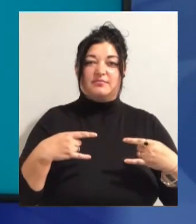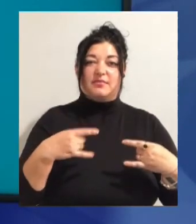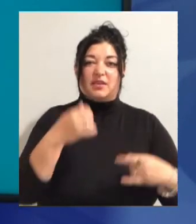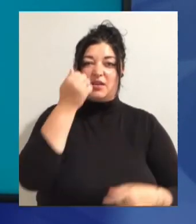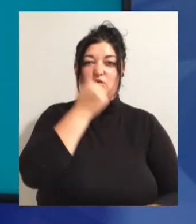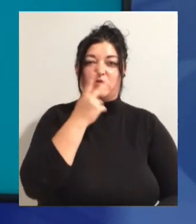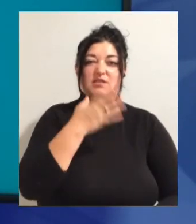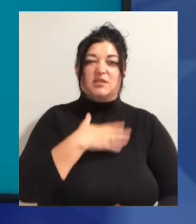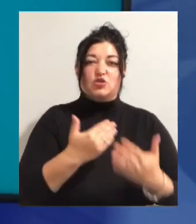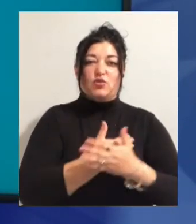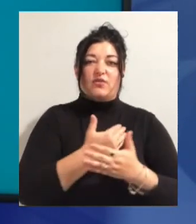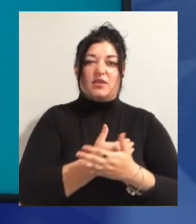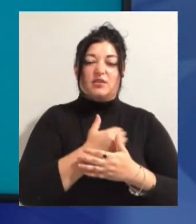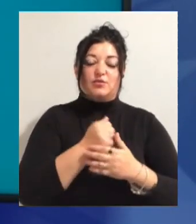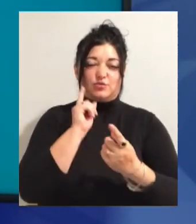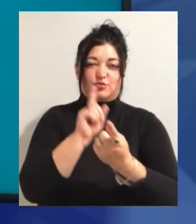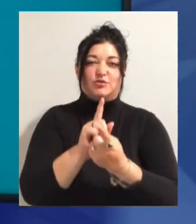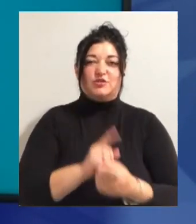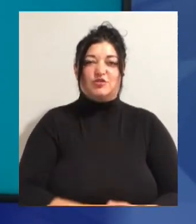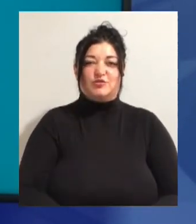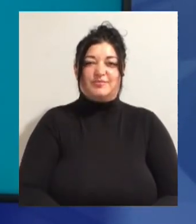Дякую, що дивилися наші новини. До зустрічі.